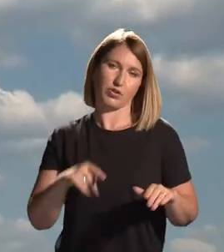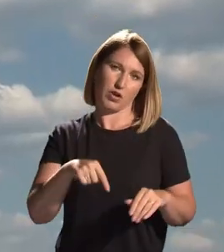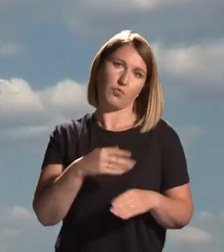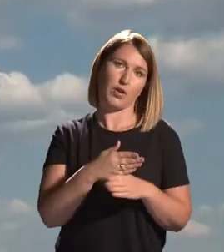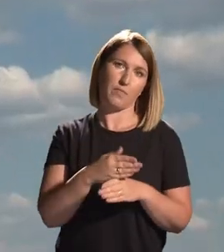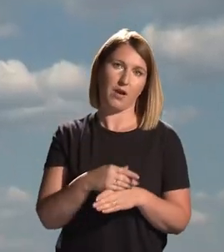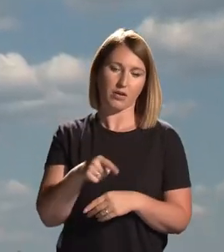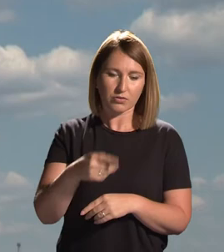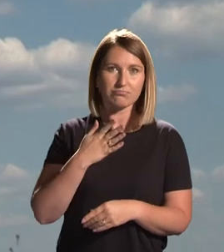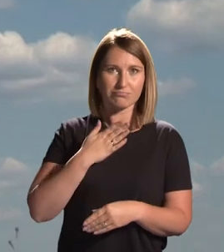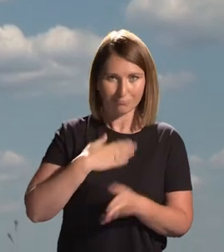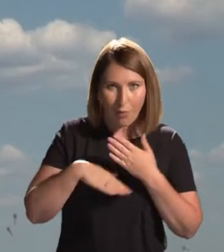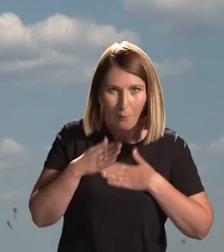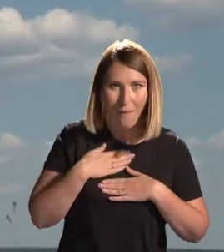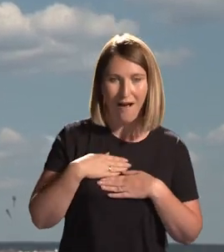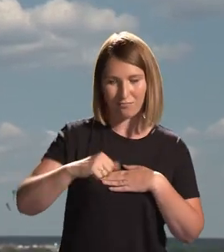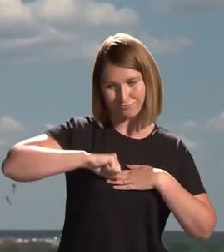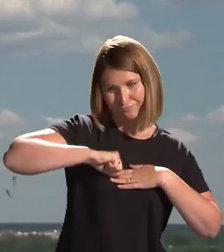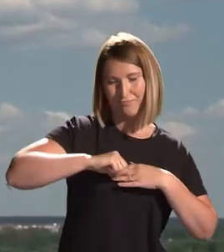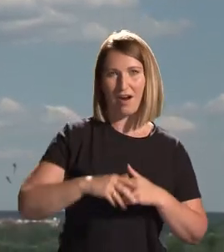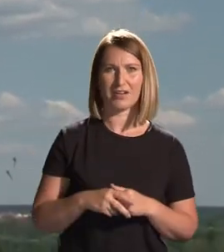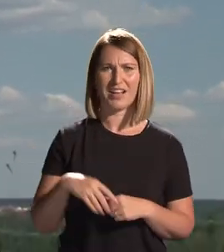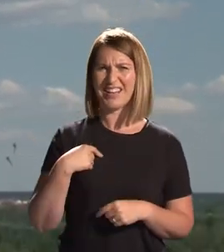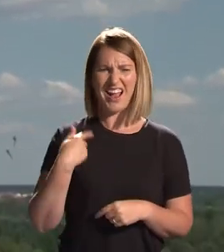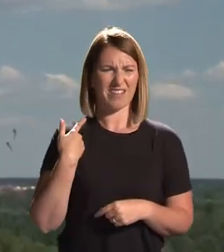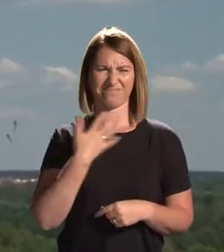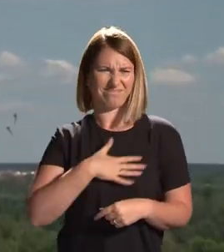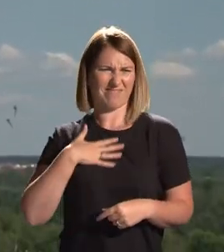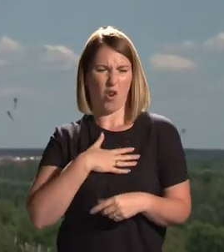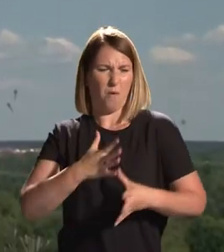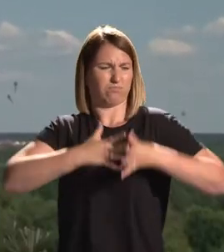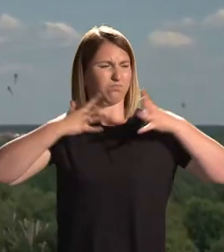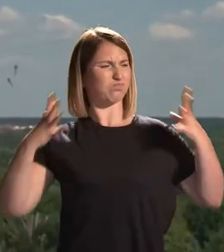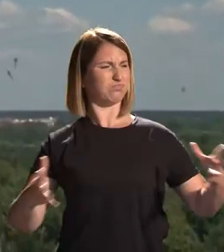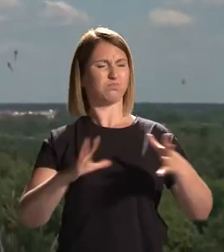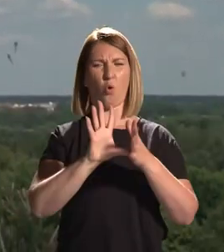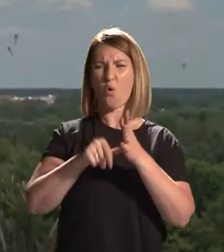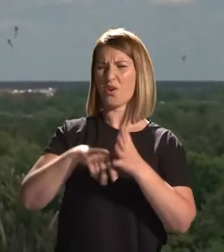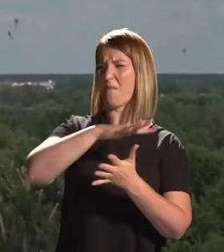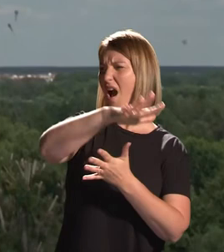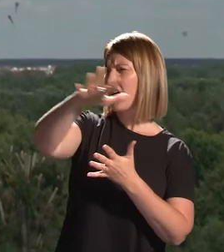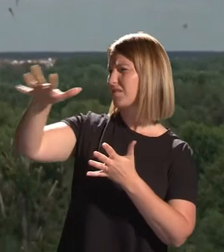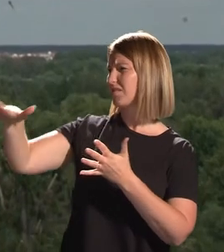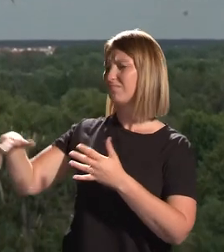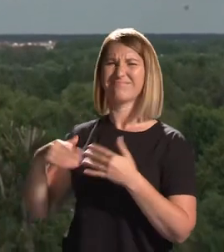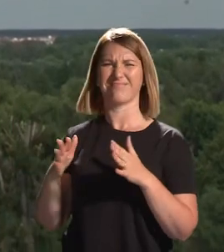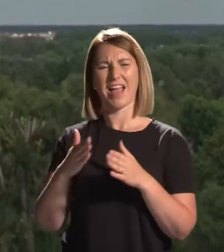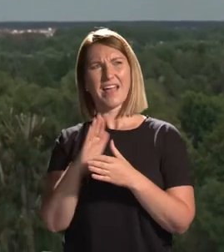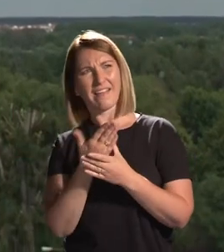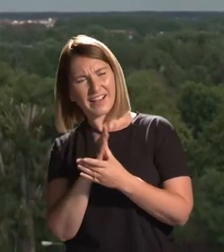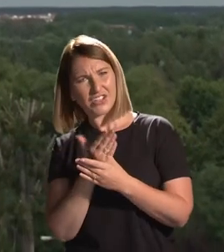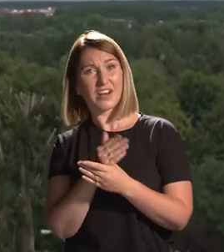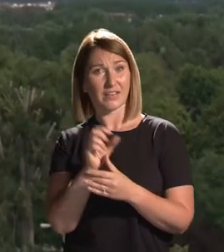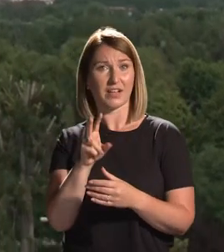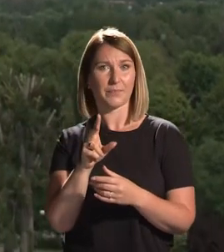Pile. Spodobało mi się po prostu tutaj. Ja się nie nadaję do dużych miast, po prostu ja muszę mieć jakiejś średniej,